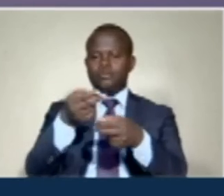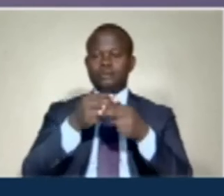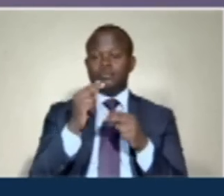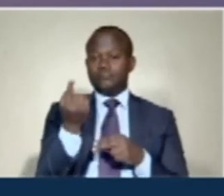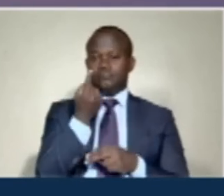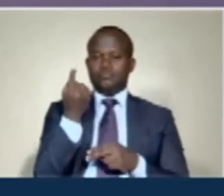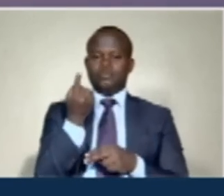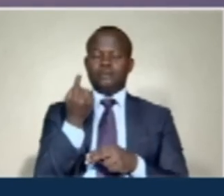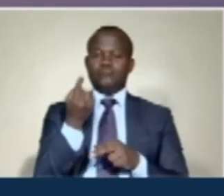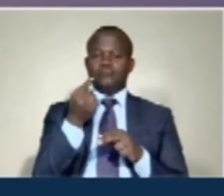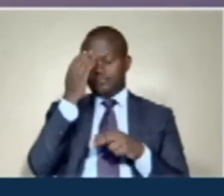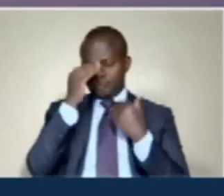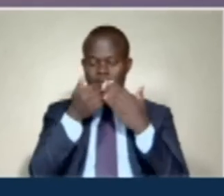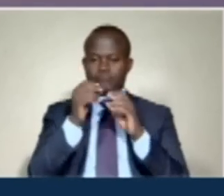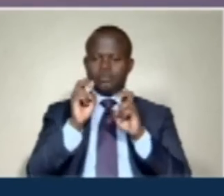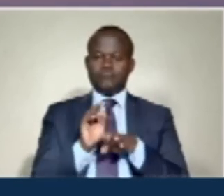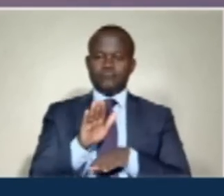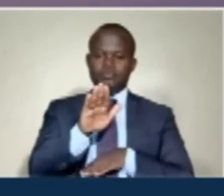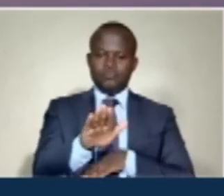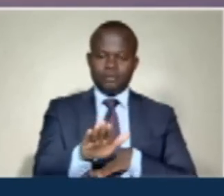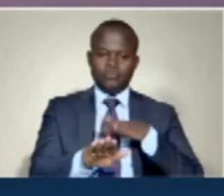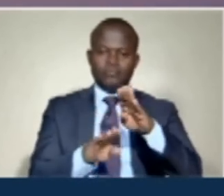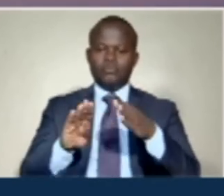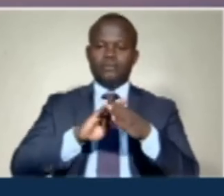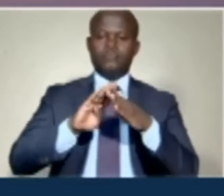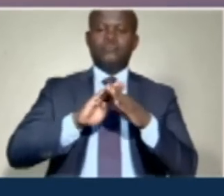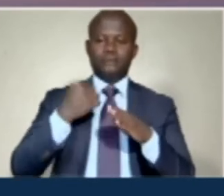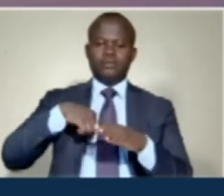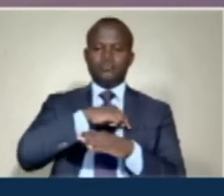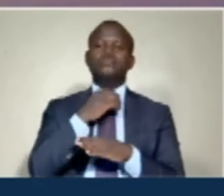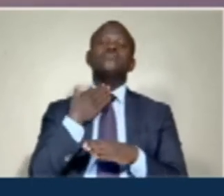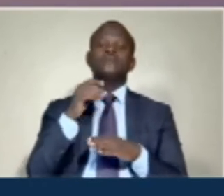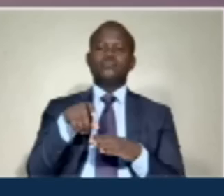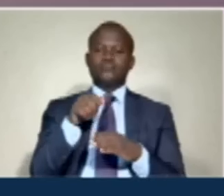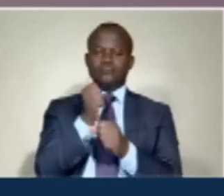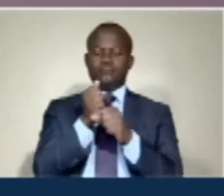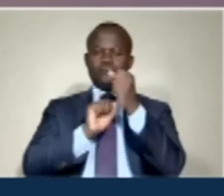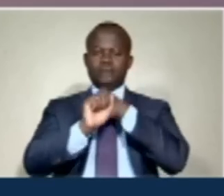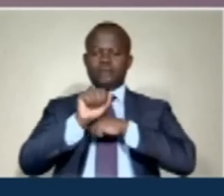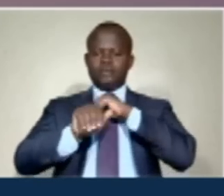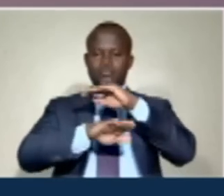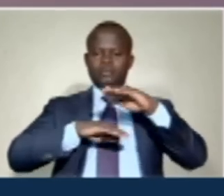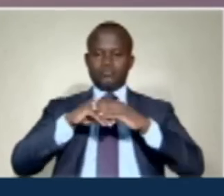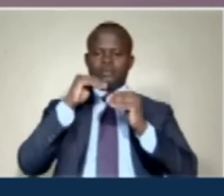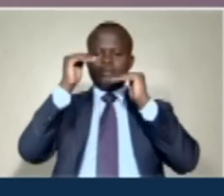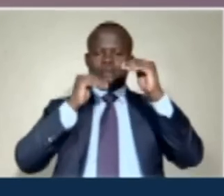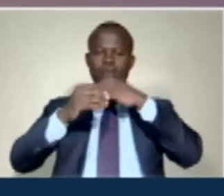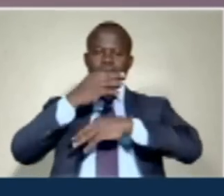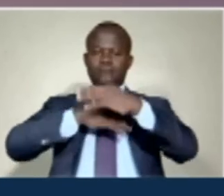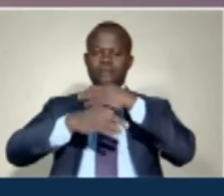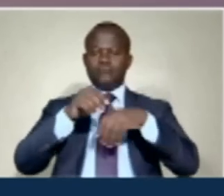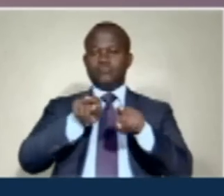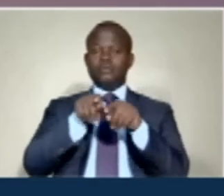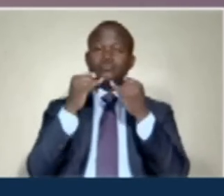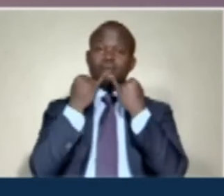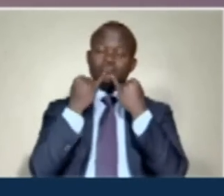gusa, kuko twateye intambwe. Hari ishoramari dukeneye gukora mu bikorwa remezo, mu rwego rw'inganda nk'uko